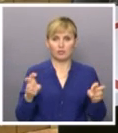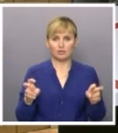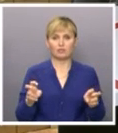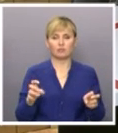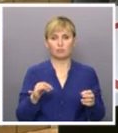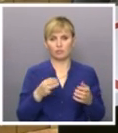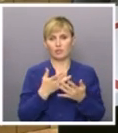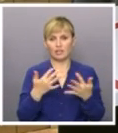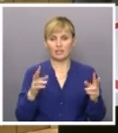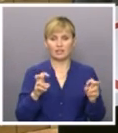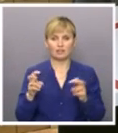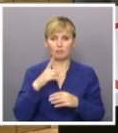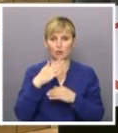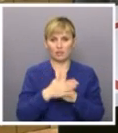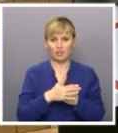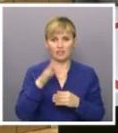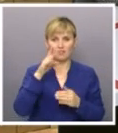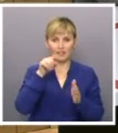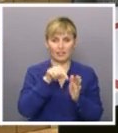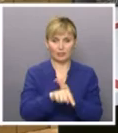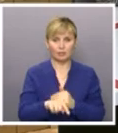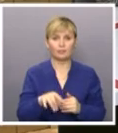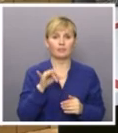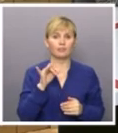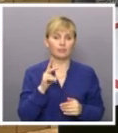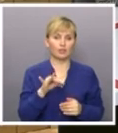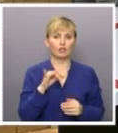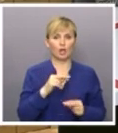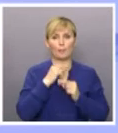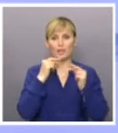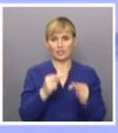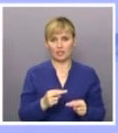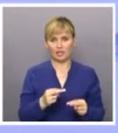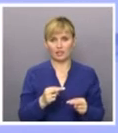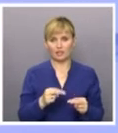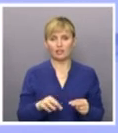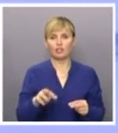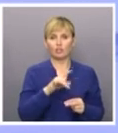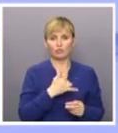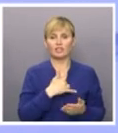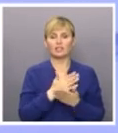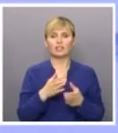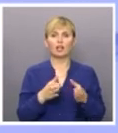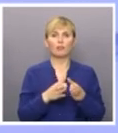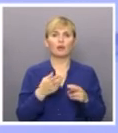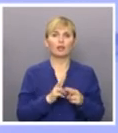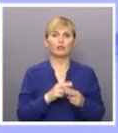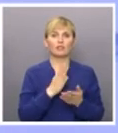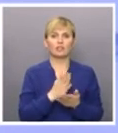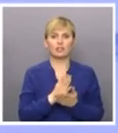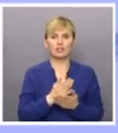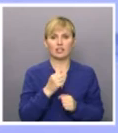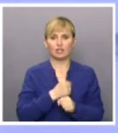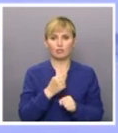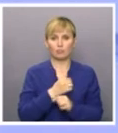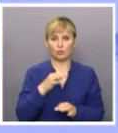семейному, по близости водоемов, да. Но и обращались мы, то есть у нас есть компании, которые в состоянии разработать проект, как